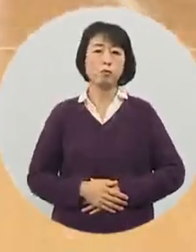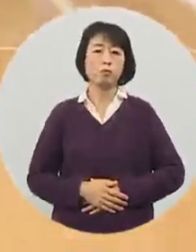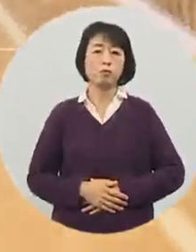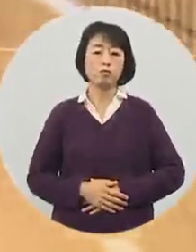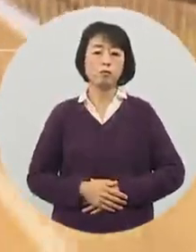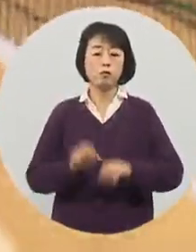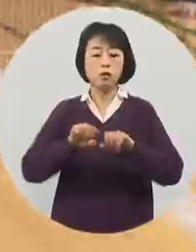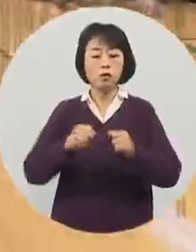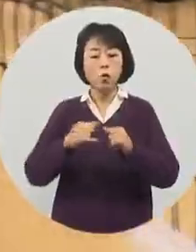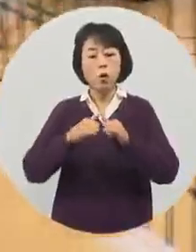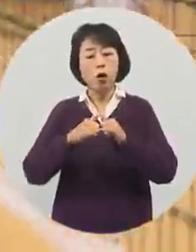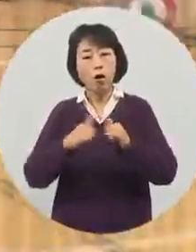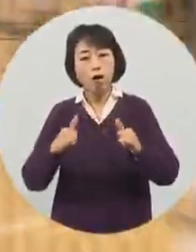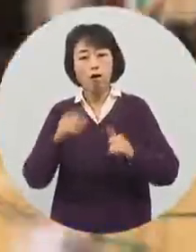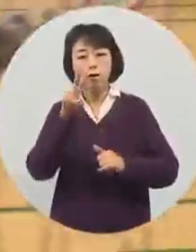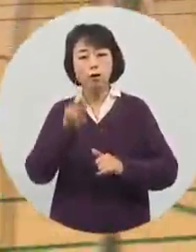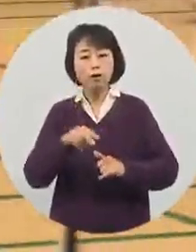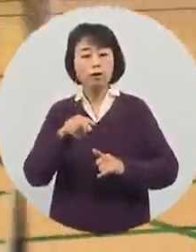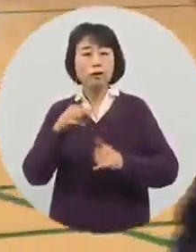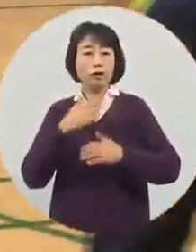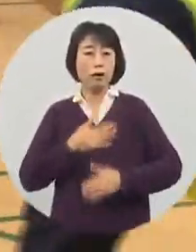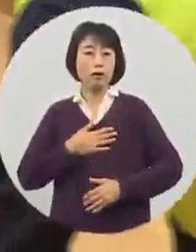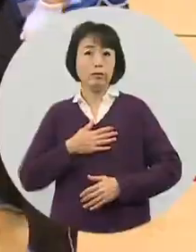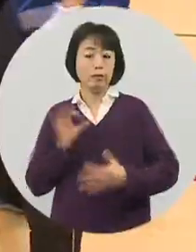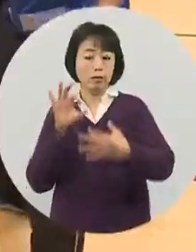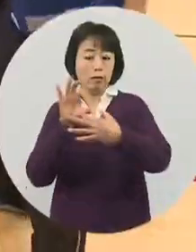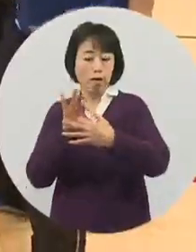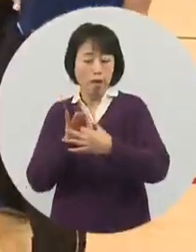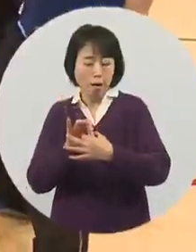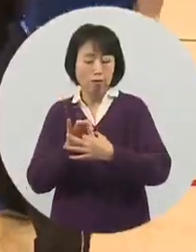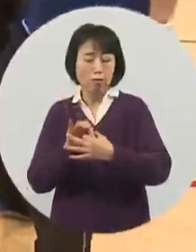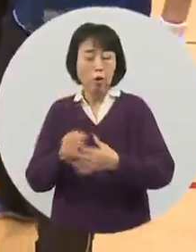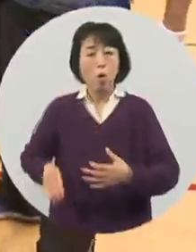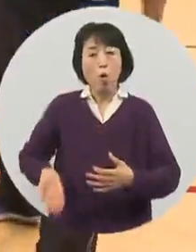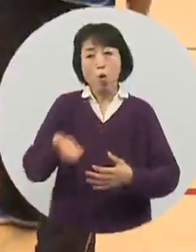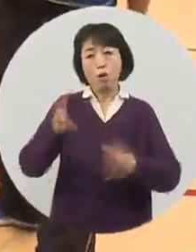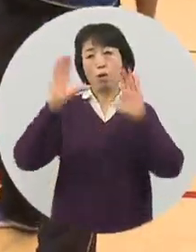障害者の理解につながるというローリングバレーボール、